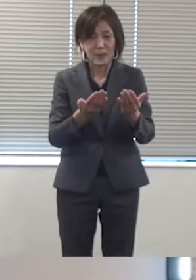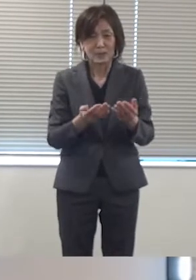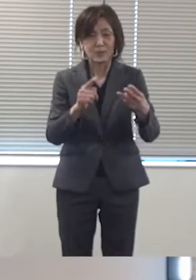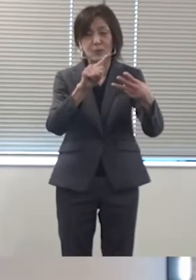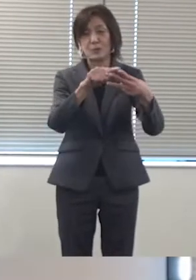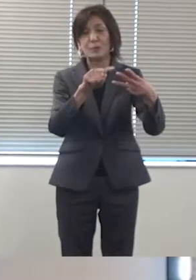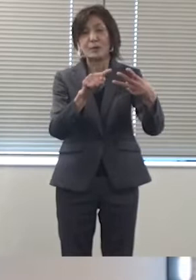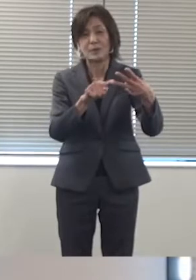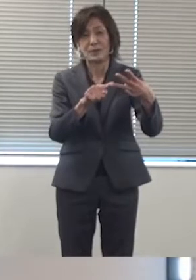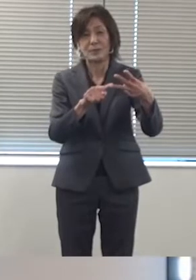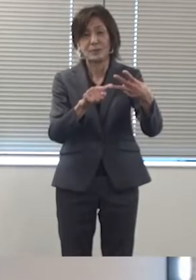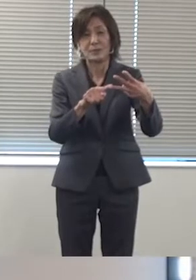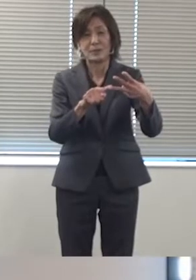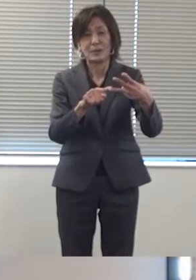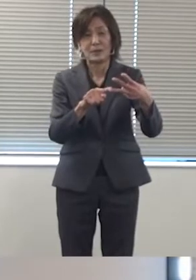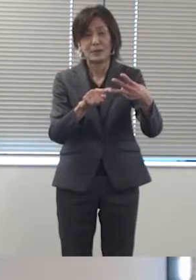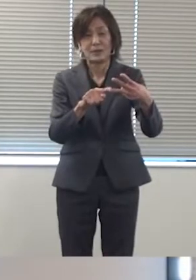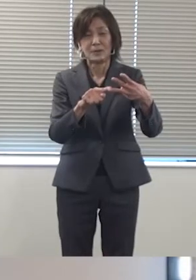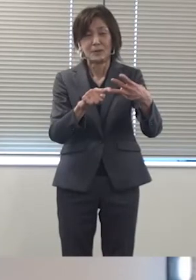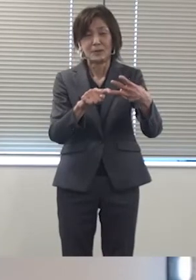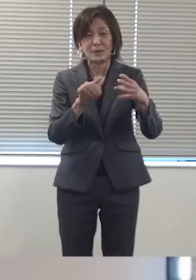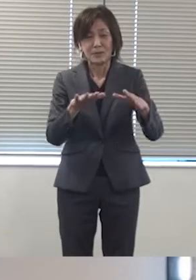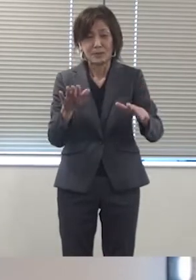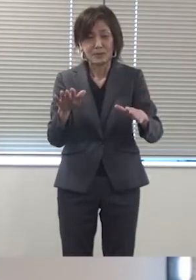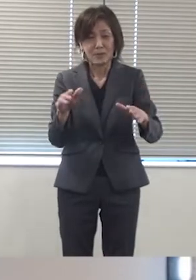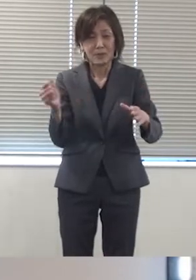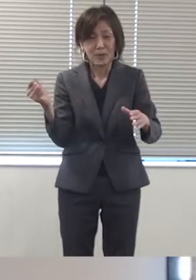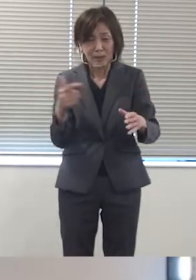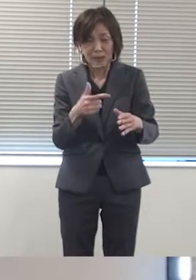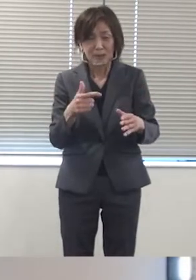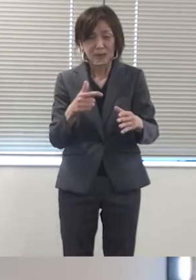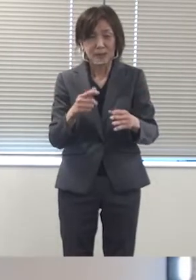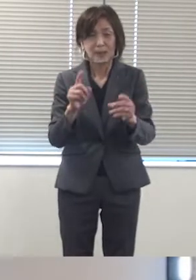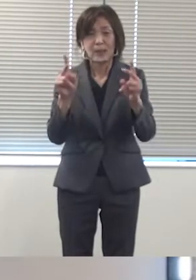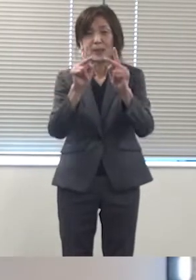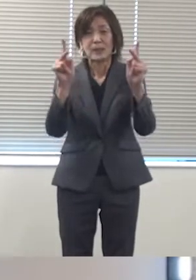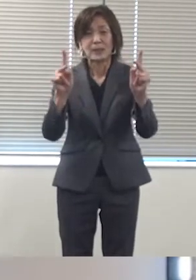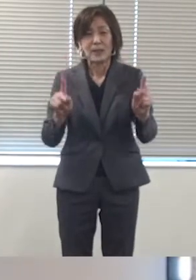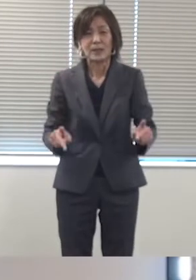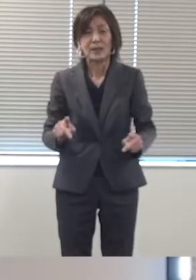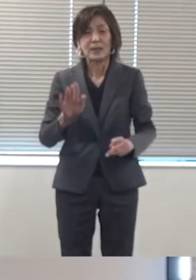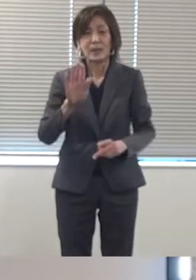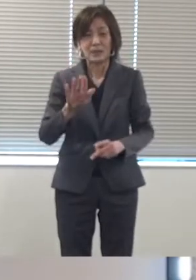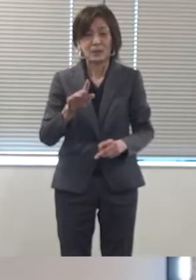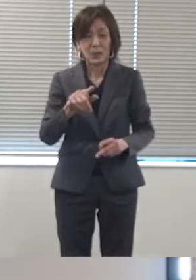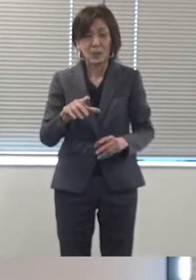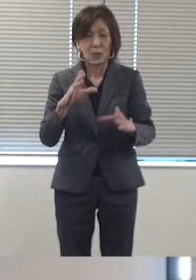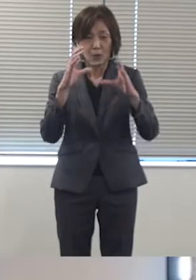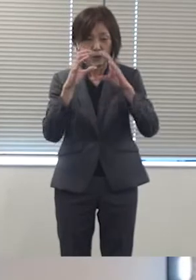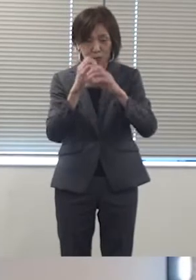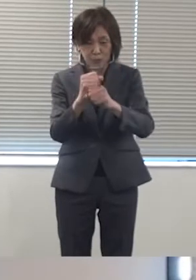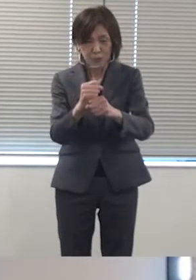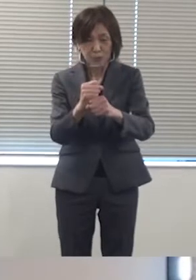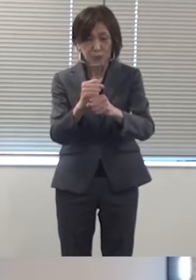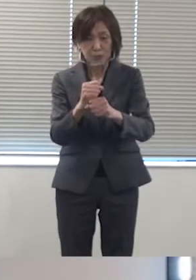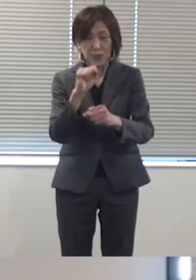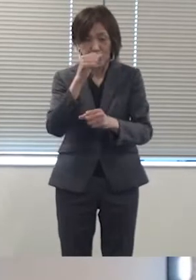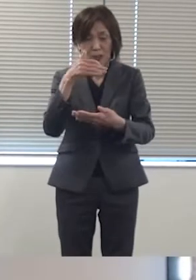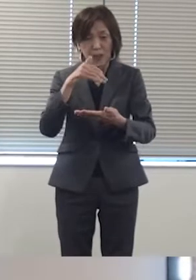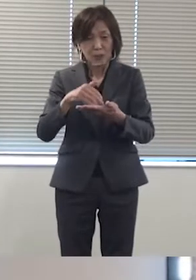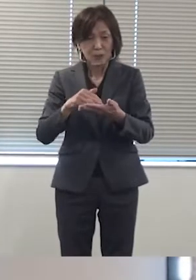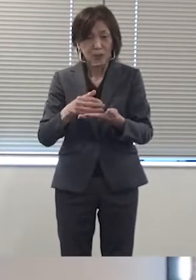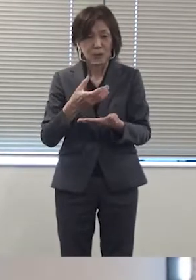という選択肢はないので、まあ、ここに重点的に予算の配分にしているという状況です。ただ状況としてもかな